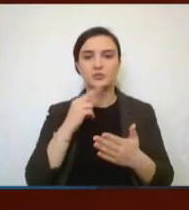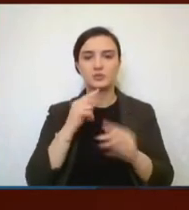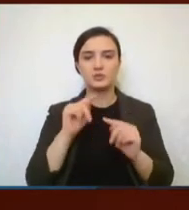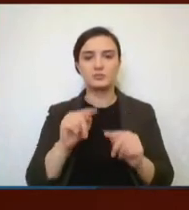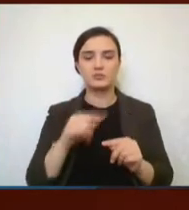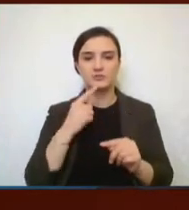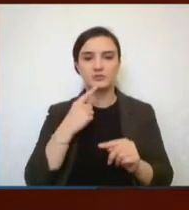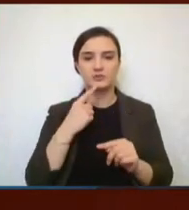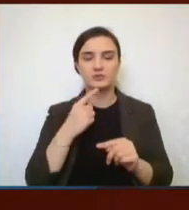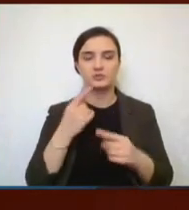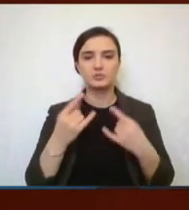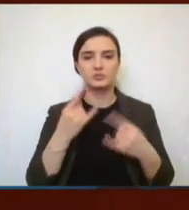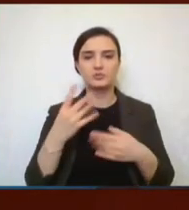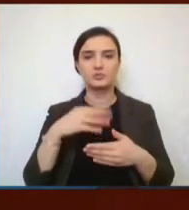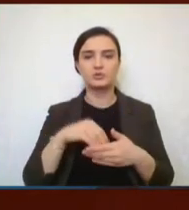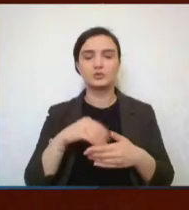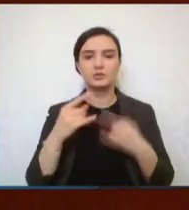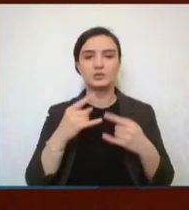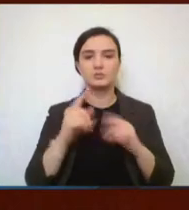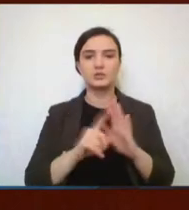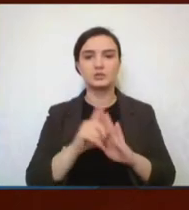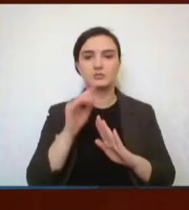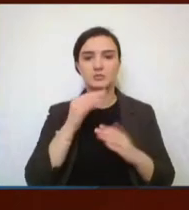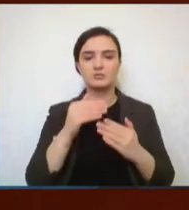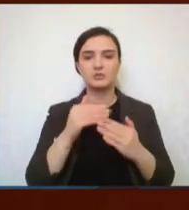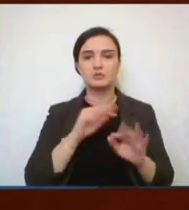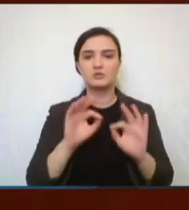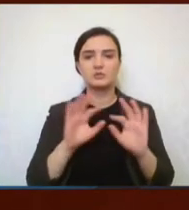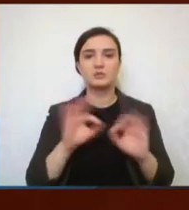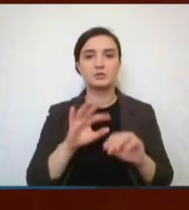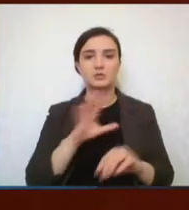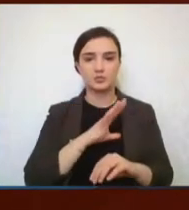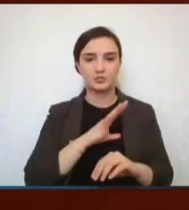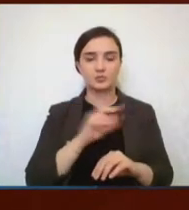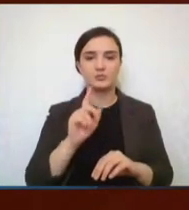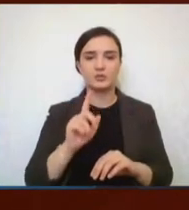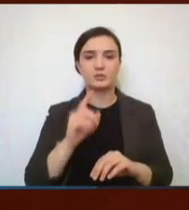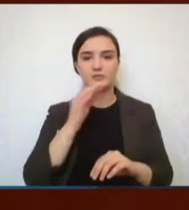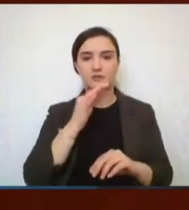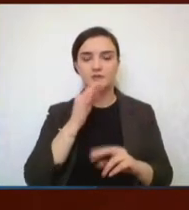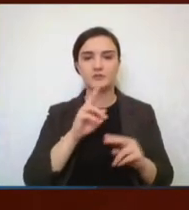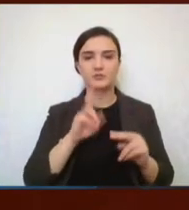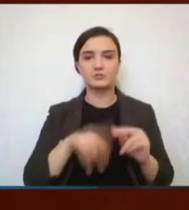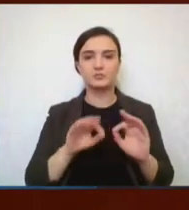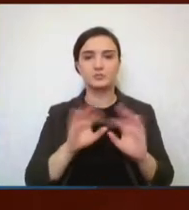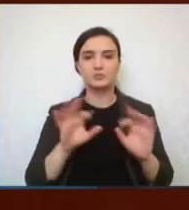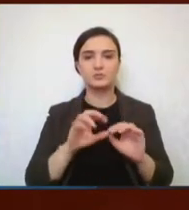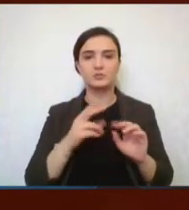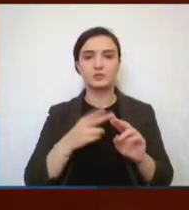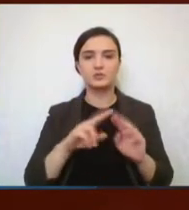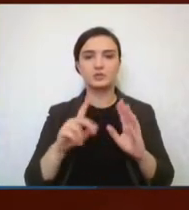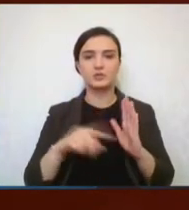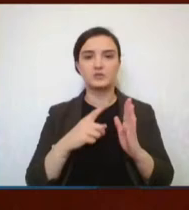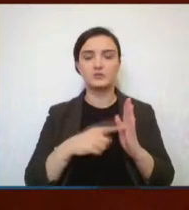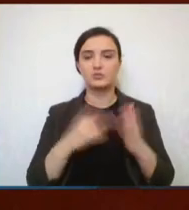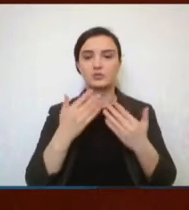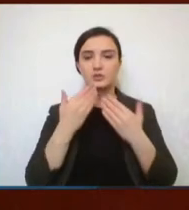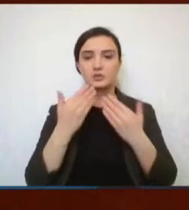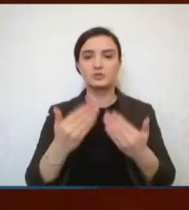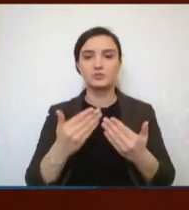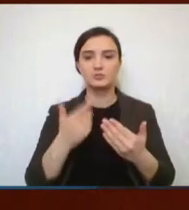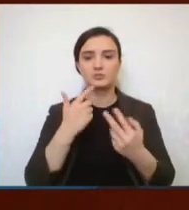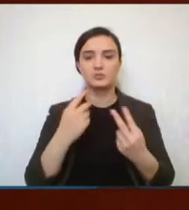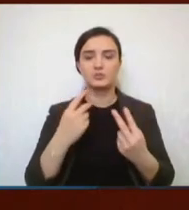სტუდიაში გადაცემის დაწყებამ და საუბრობდით, მაგრამ ვიდრე დავასრულებ საუბარს, ეს კითხვა უნდა დაგისვა. ეს მაყურებელსაც